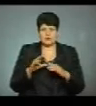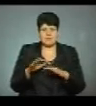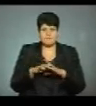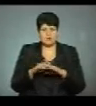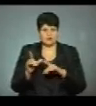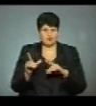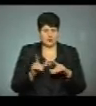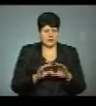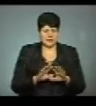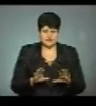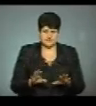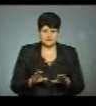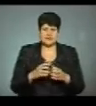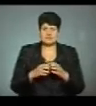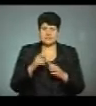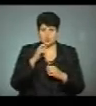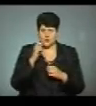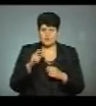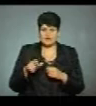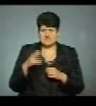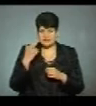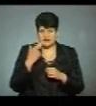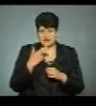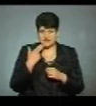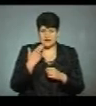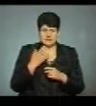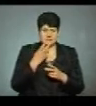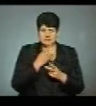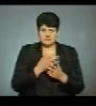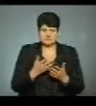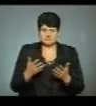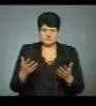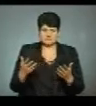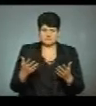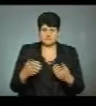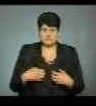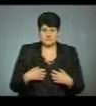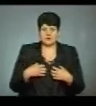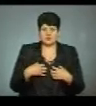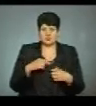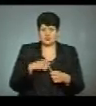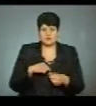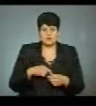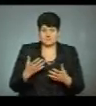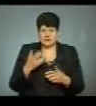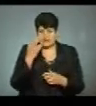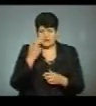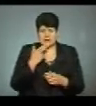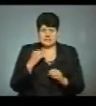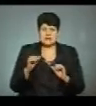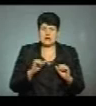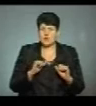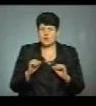їхати. Серед українців Італії не спостерігається панічних настроїв. Італійський